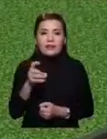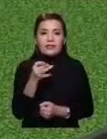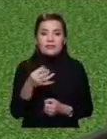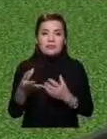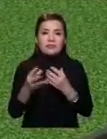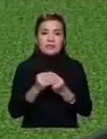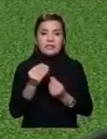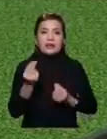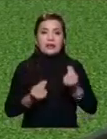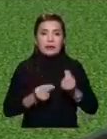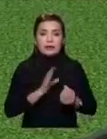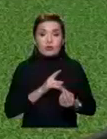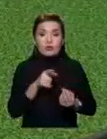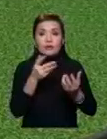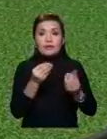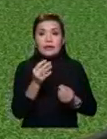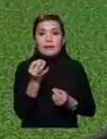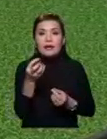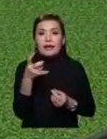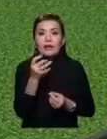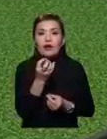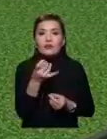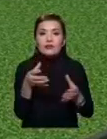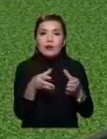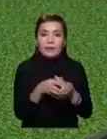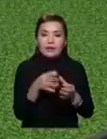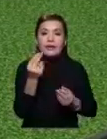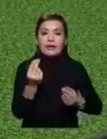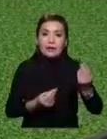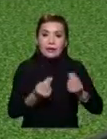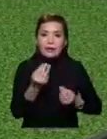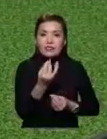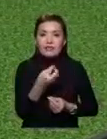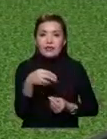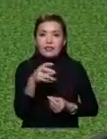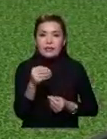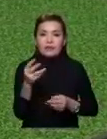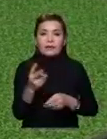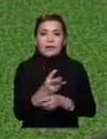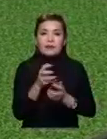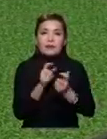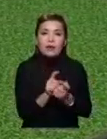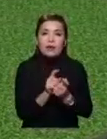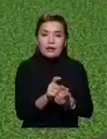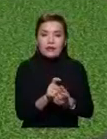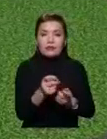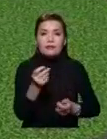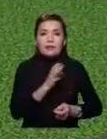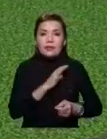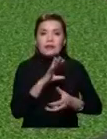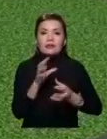бірге ойнады. Сол күні Рыбакина Хаус командасында ойнайтын Швентекпен тағы бір ойын өткізді. Елена бірінші